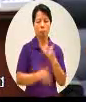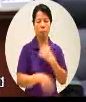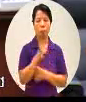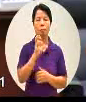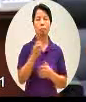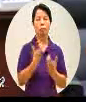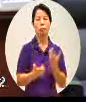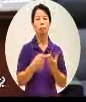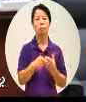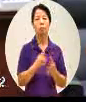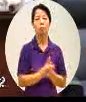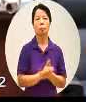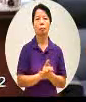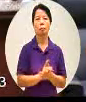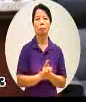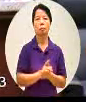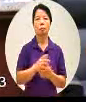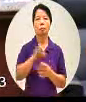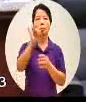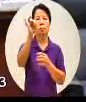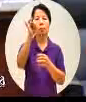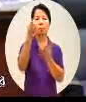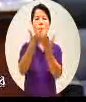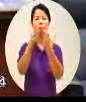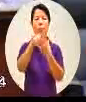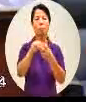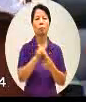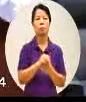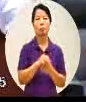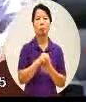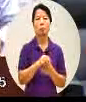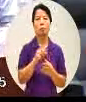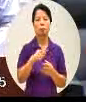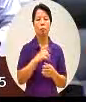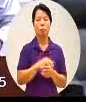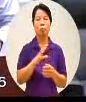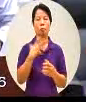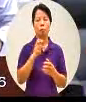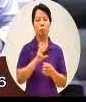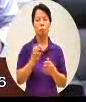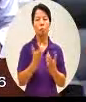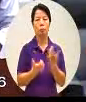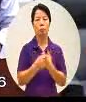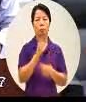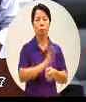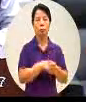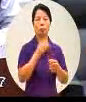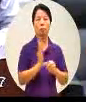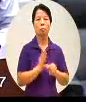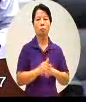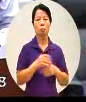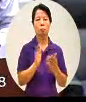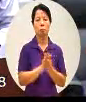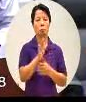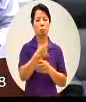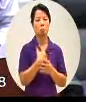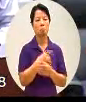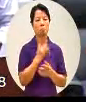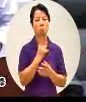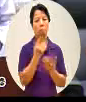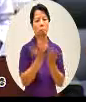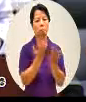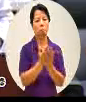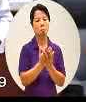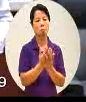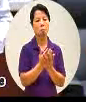分啊。啊，一百分八十分比比来，我有可能八十分，我左中阁扣袂掉呢，扣到尾也无好人读，